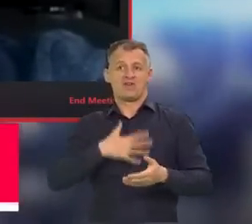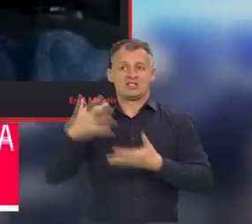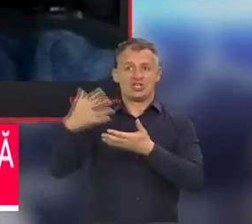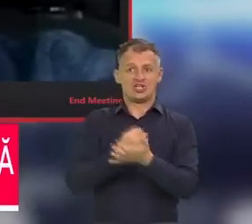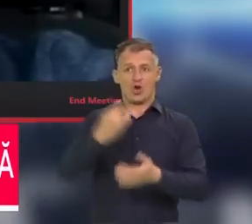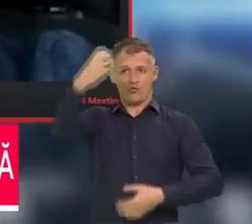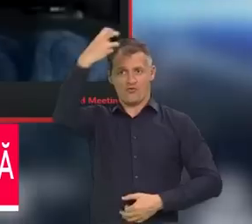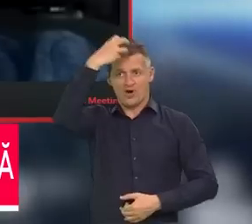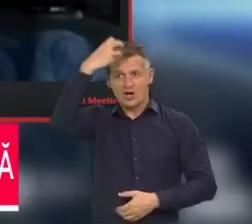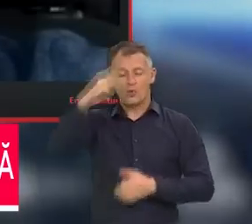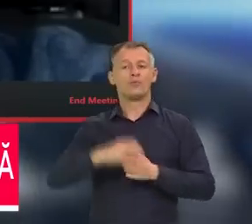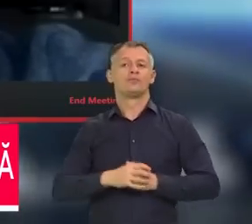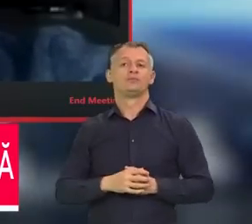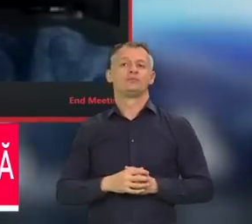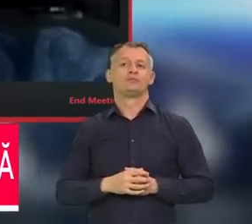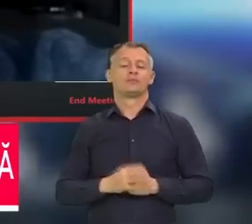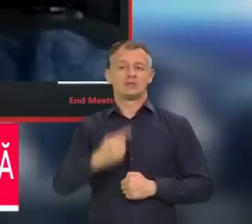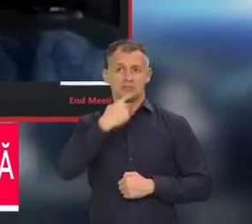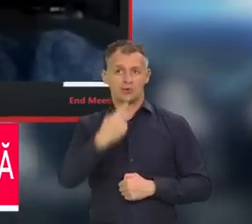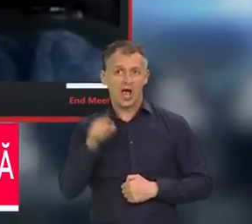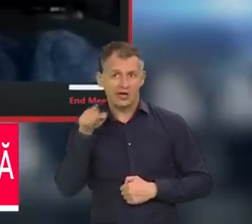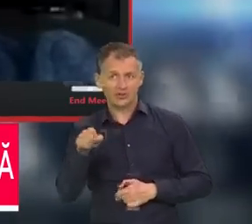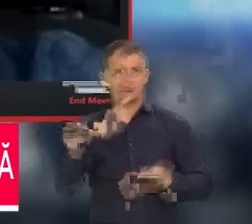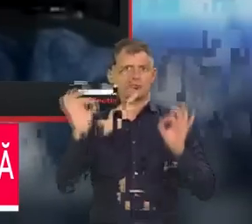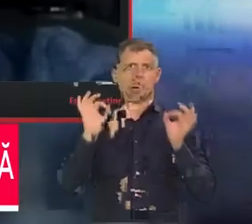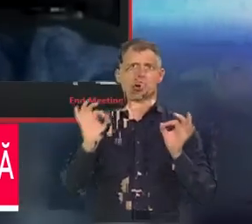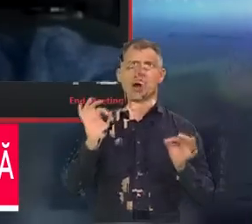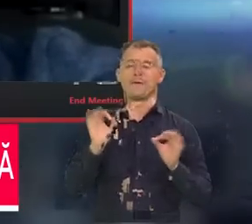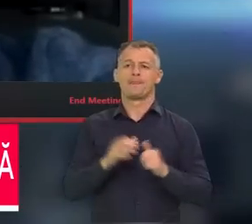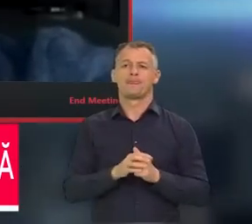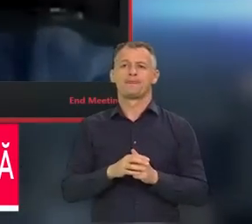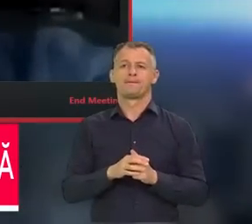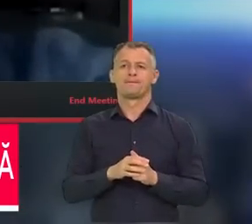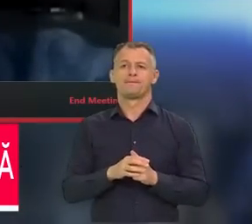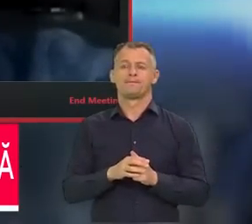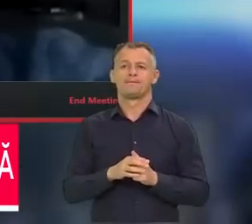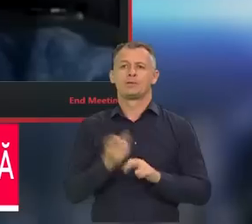asume guvernul, mă refer aici în special la